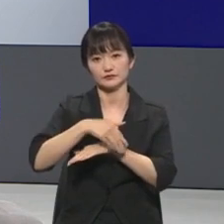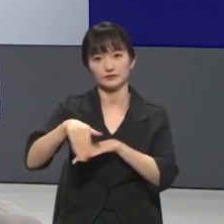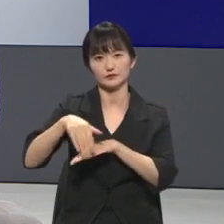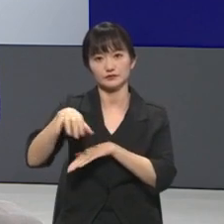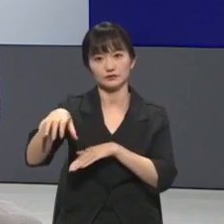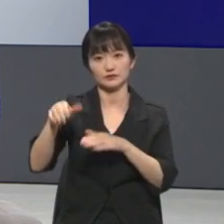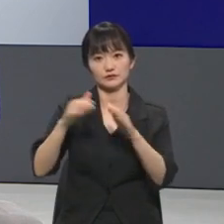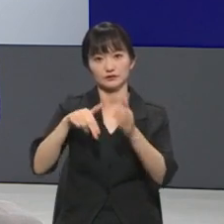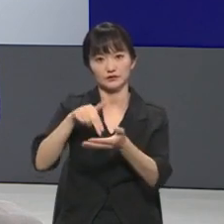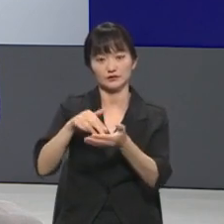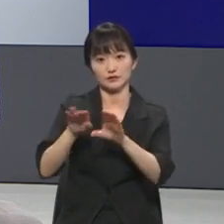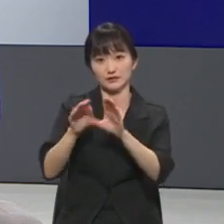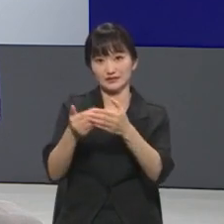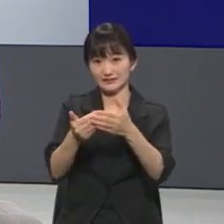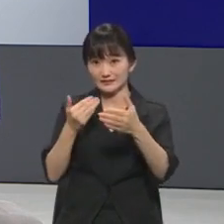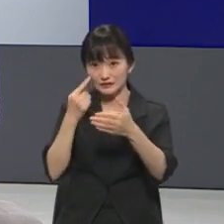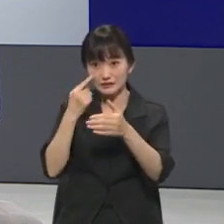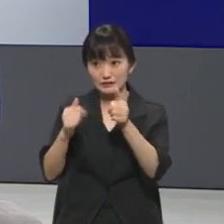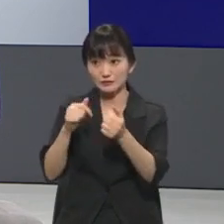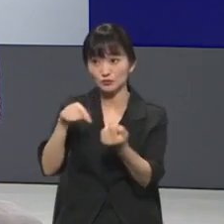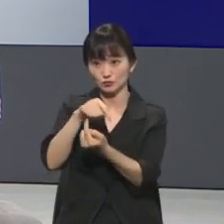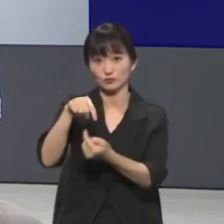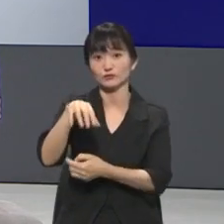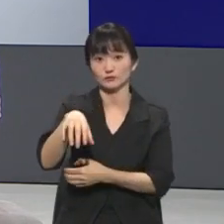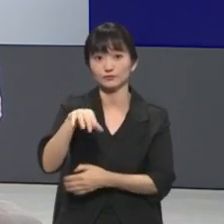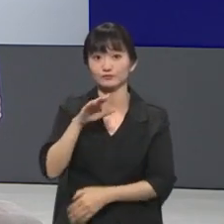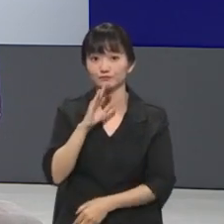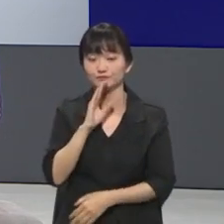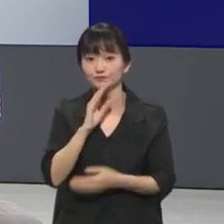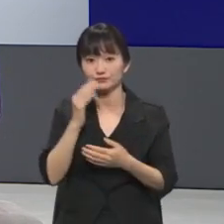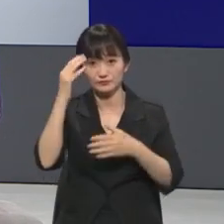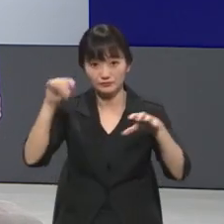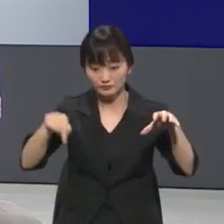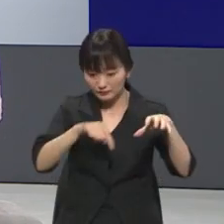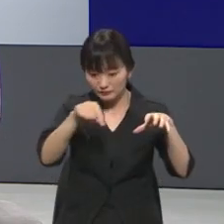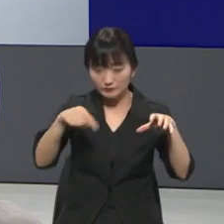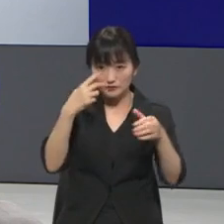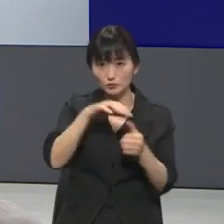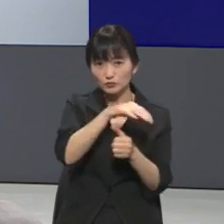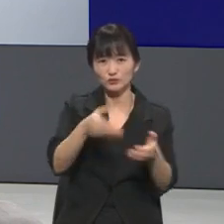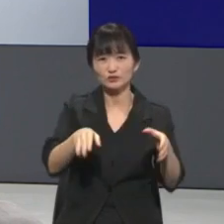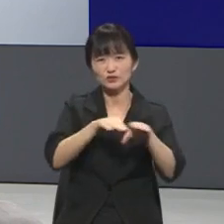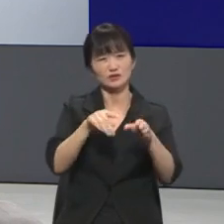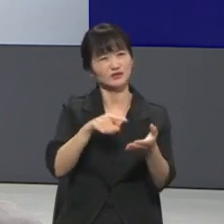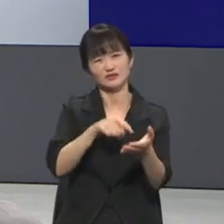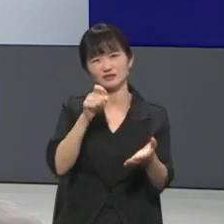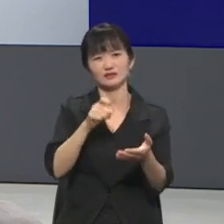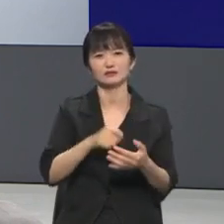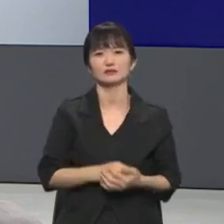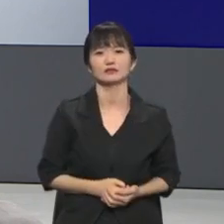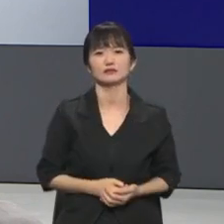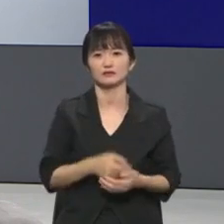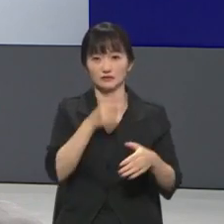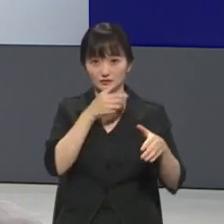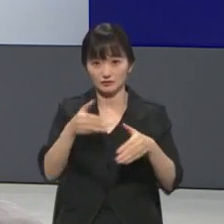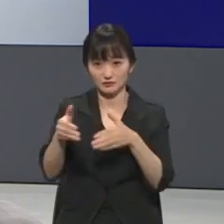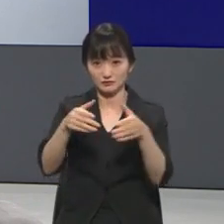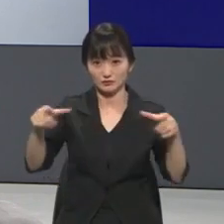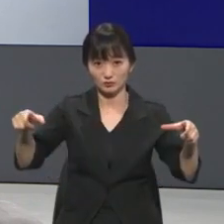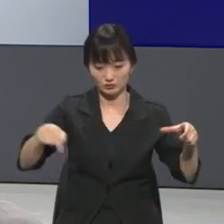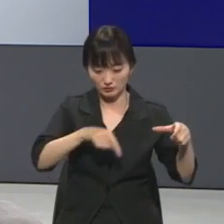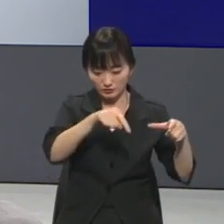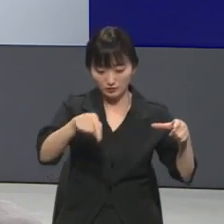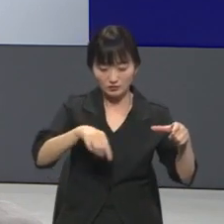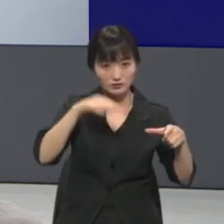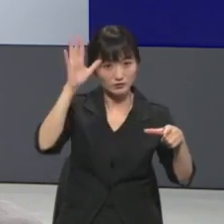전인 시범 운영하는 공간인 거죠? 네, 그렇습니다. 국내에 저런 보호시설이 좀 부족하잖아요. 아무래도 네, 맞습니다. 그 네. 경기 동네 반려동물